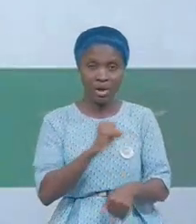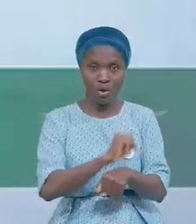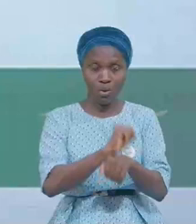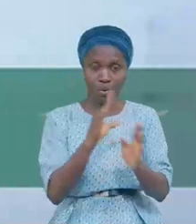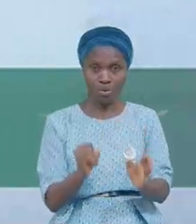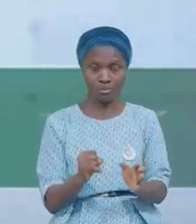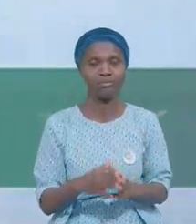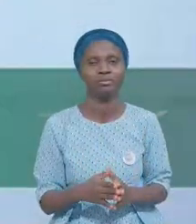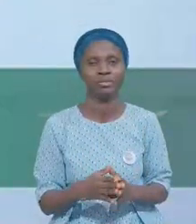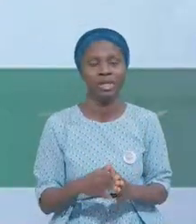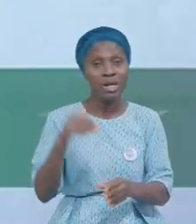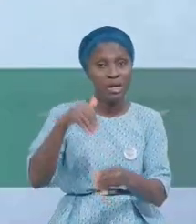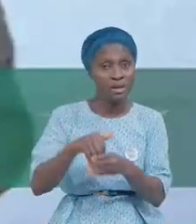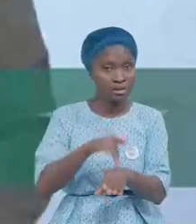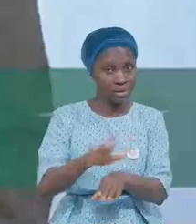l'église primitive,